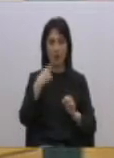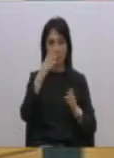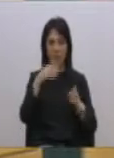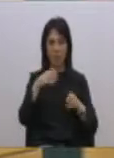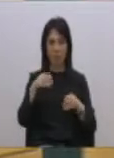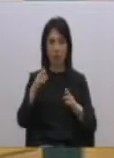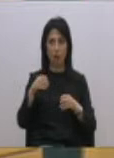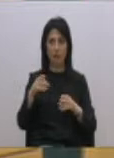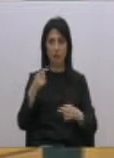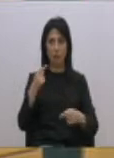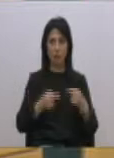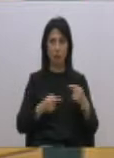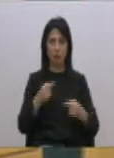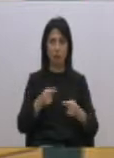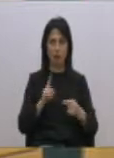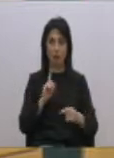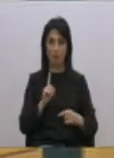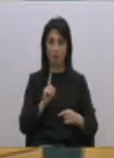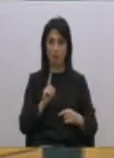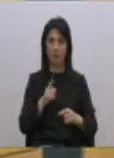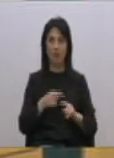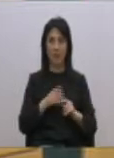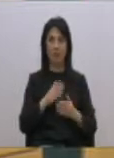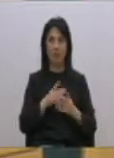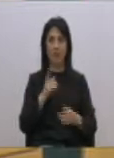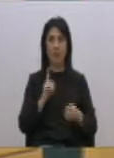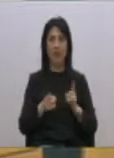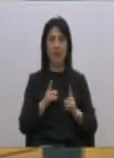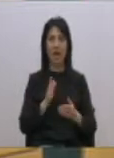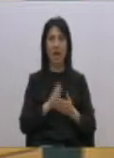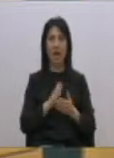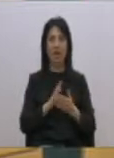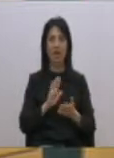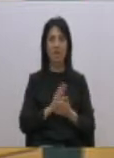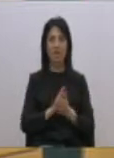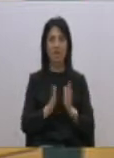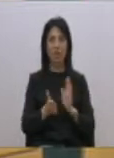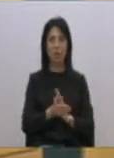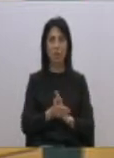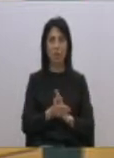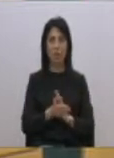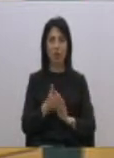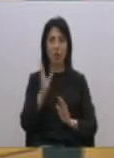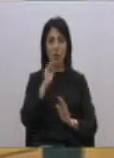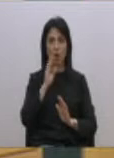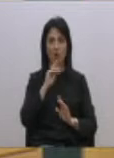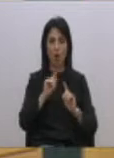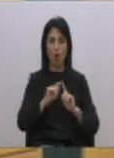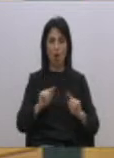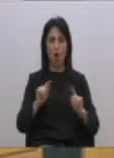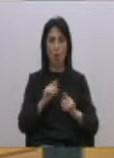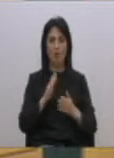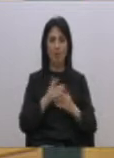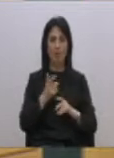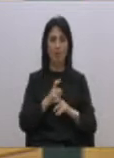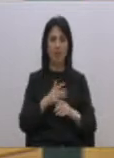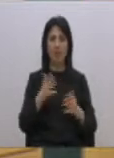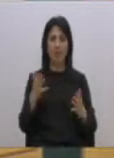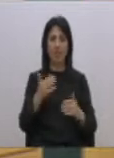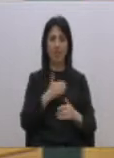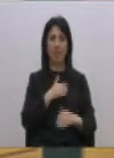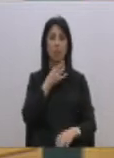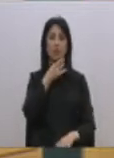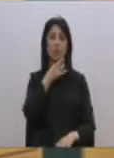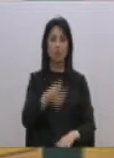პერსონალიებთან ბრძოლასთან. აი ეს არის რეალურად არსებული სიტუაცია, როდესაც ოპოზიციას აქვს ძალიან დიდი სურვილი